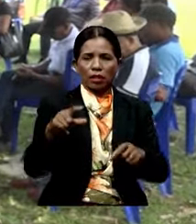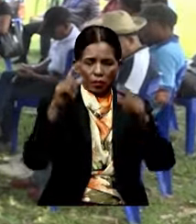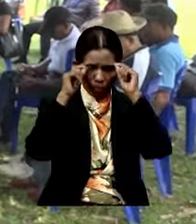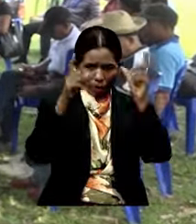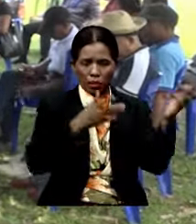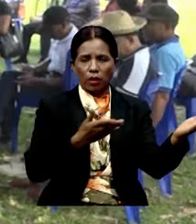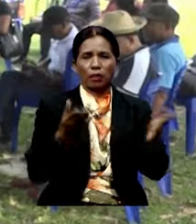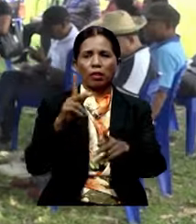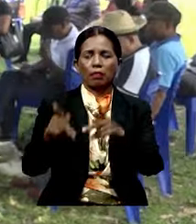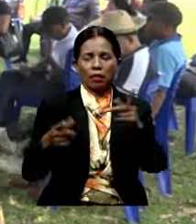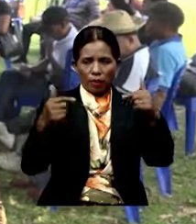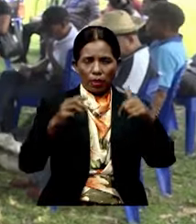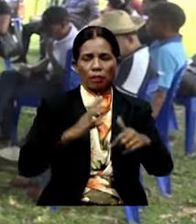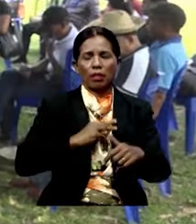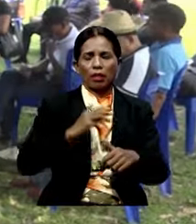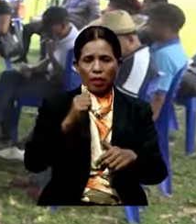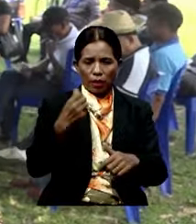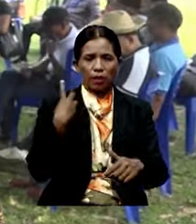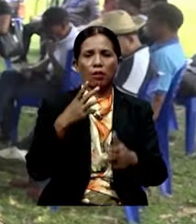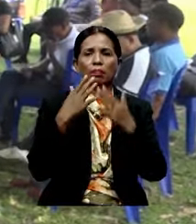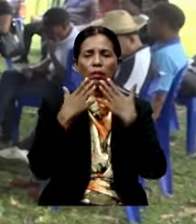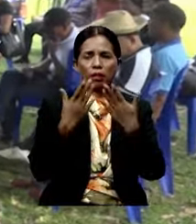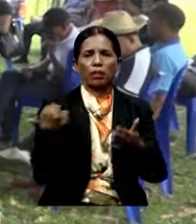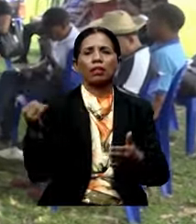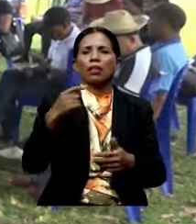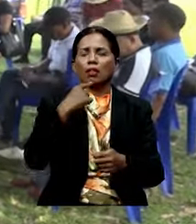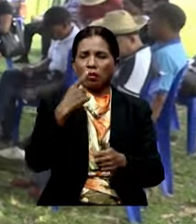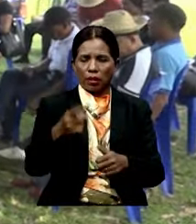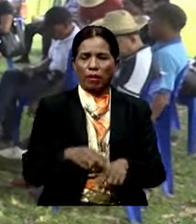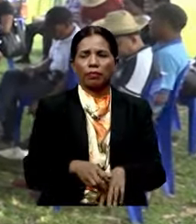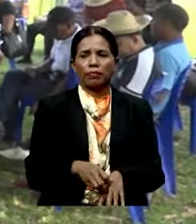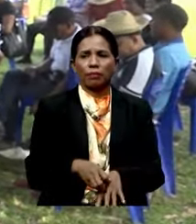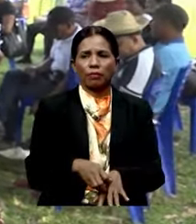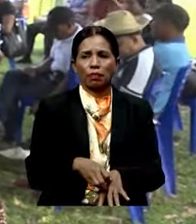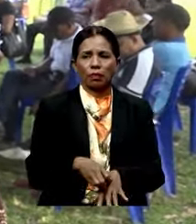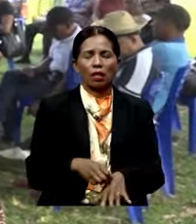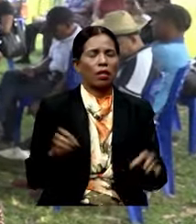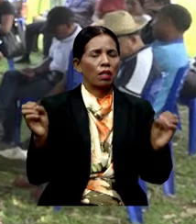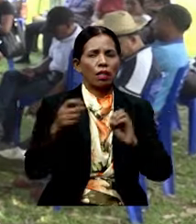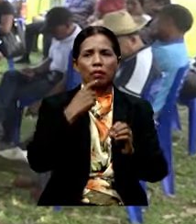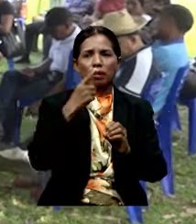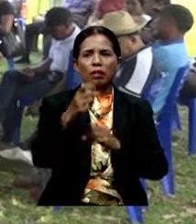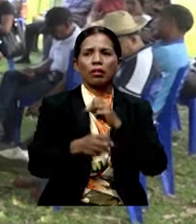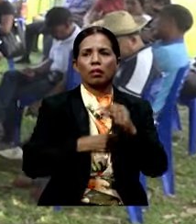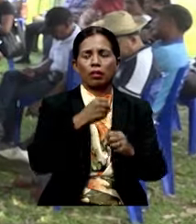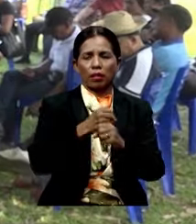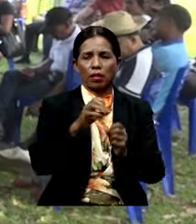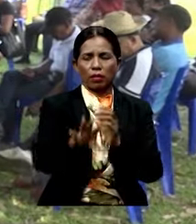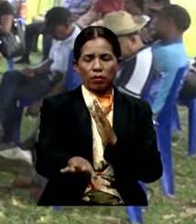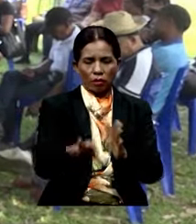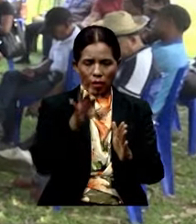ita agardese, rohin sira tete ona, laos de angkata tina ne, atau hetan kira